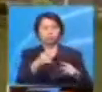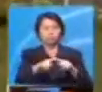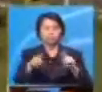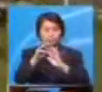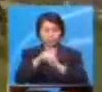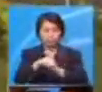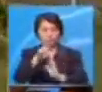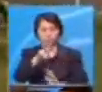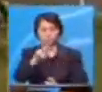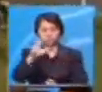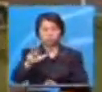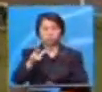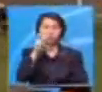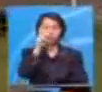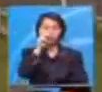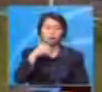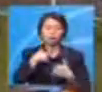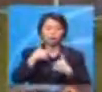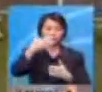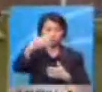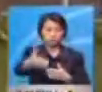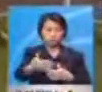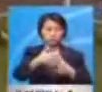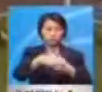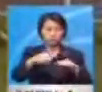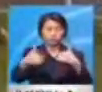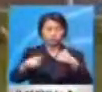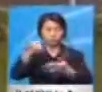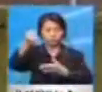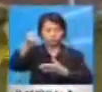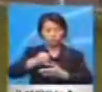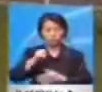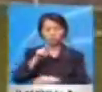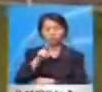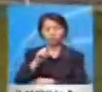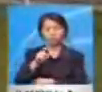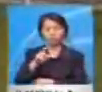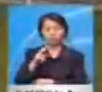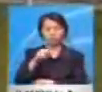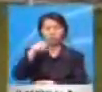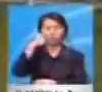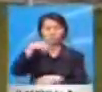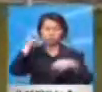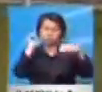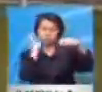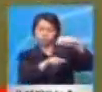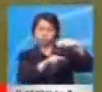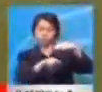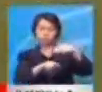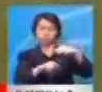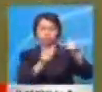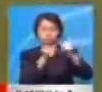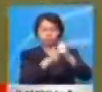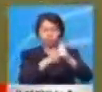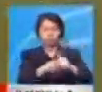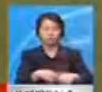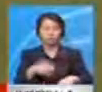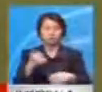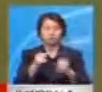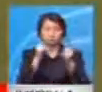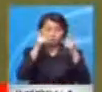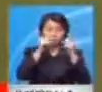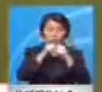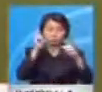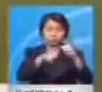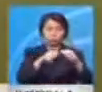pada minit ke-23 Kedah berada di depan selepas pemain import liridon kashnik berjaya menjaringkan gol pendahuluan tersentak dengan